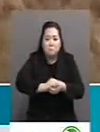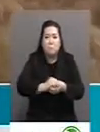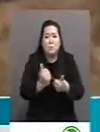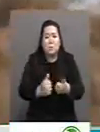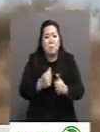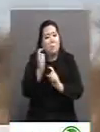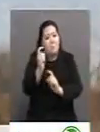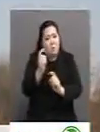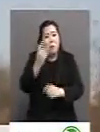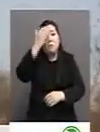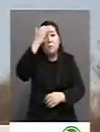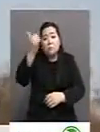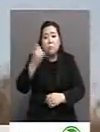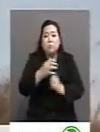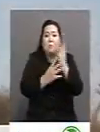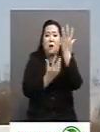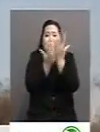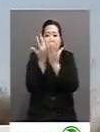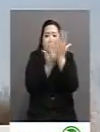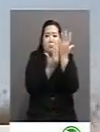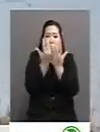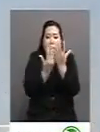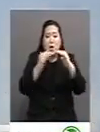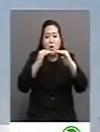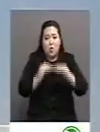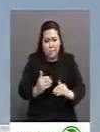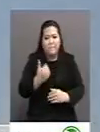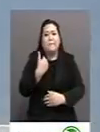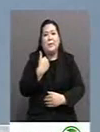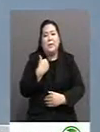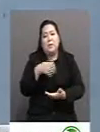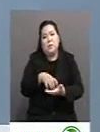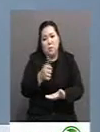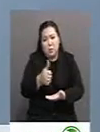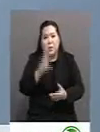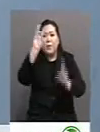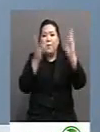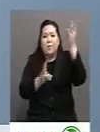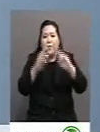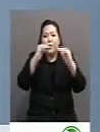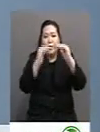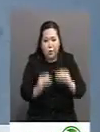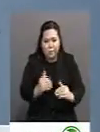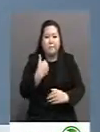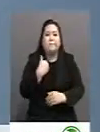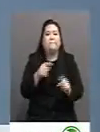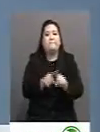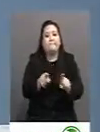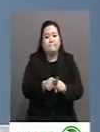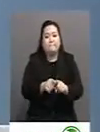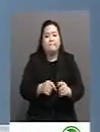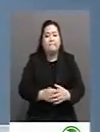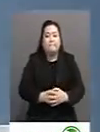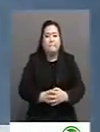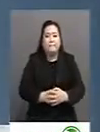ายมีปริมาณการไฟไหม้ป่าลดน้อยลงค่าปริมาณเรื่องของฝุ่นละอองก็น้อยลงไปด้วยค่ะคุณสมศักดิ์สัพพ